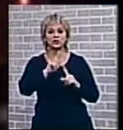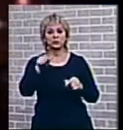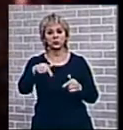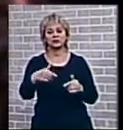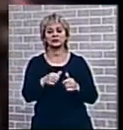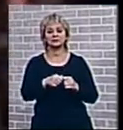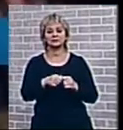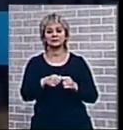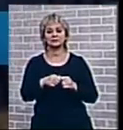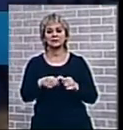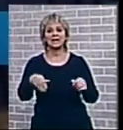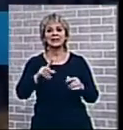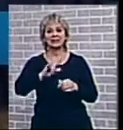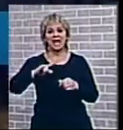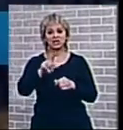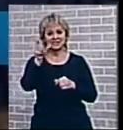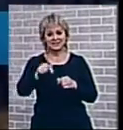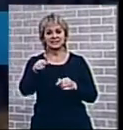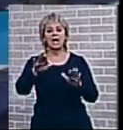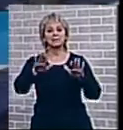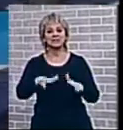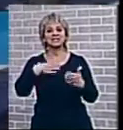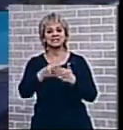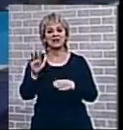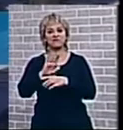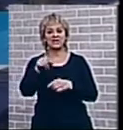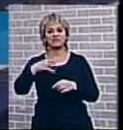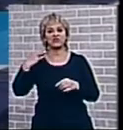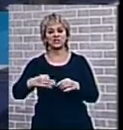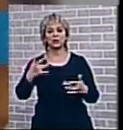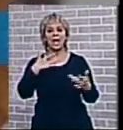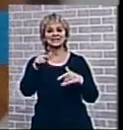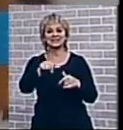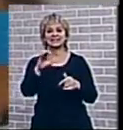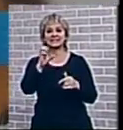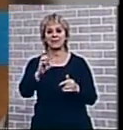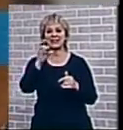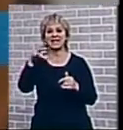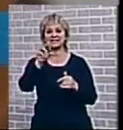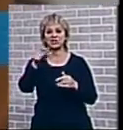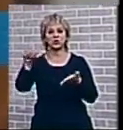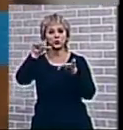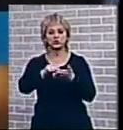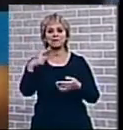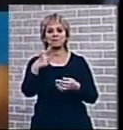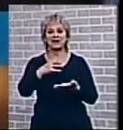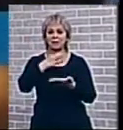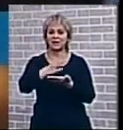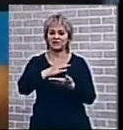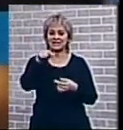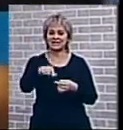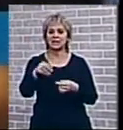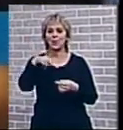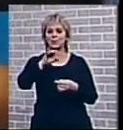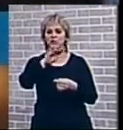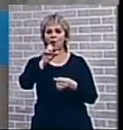будешь. Таксист уже на месте, еще и со своим фильмом. Французский актер Сами Насери поучаствовал в первой пресс-конференции